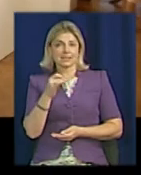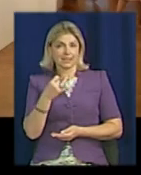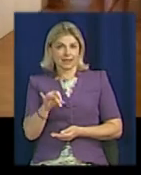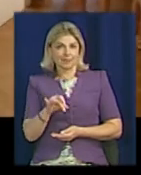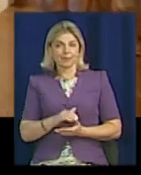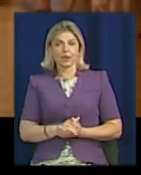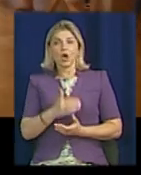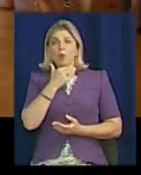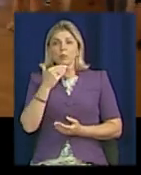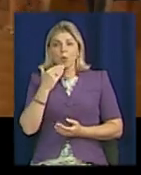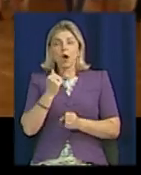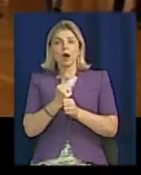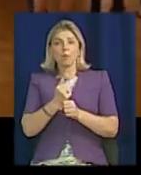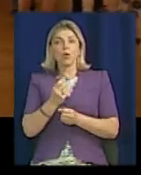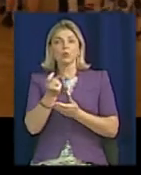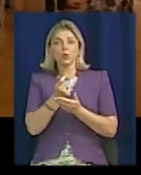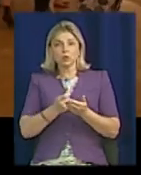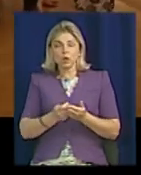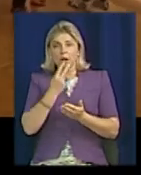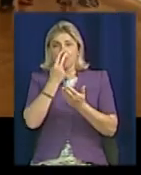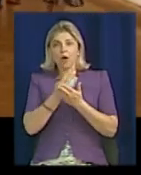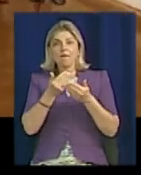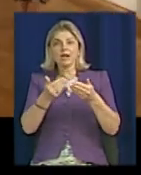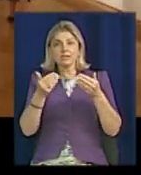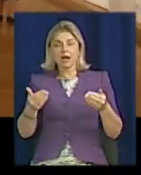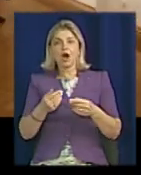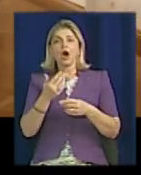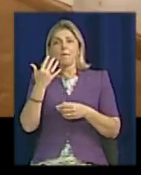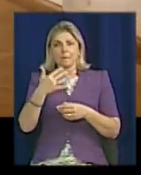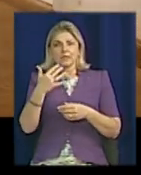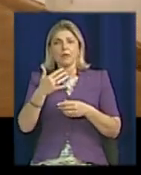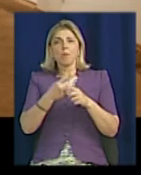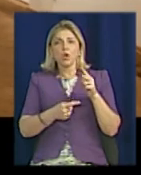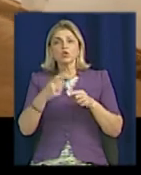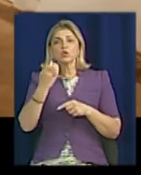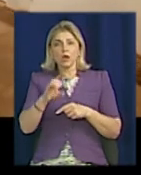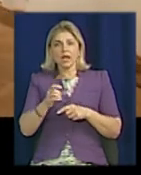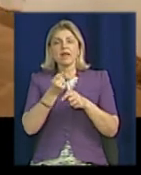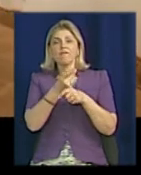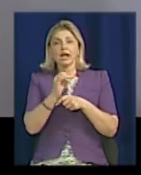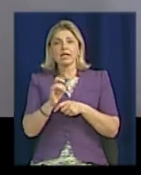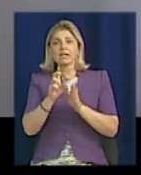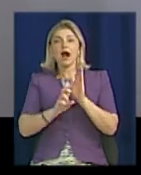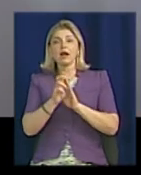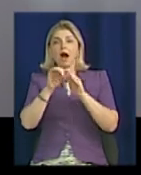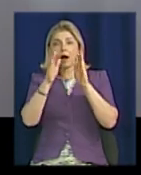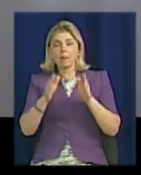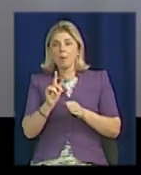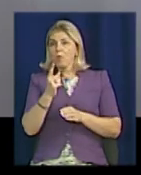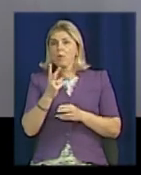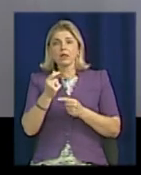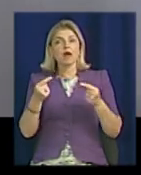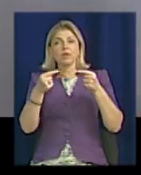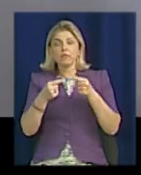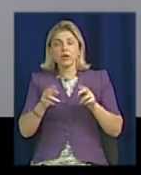Чимало робіт Юрія Новосільського, представлених у експозиції, понад півстоліття тому викинули з храмів, бо вони не відповідали канонам,